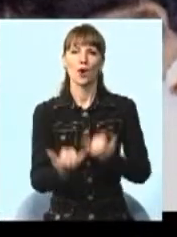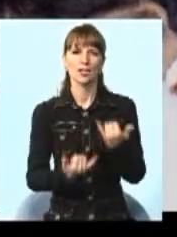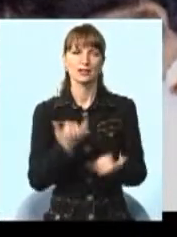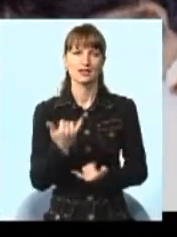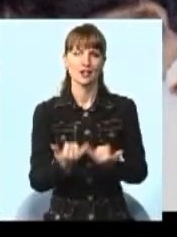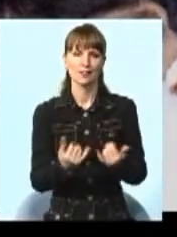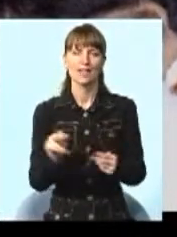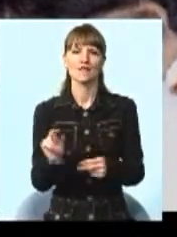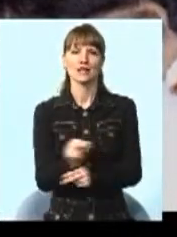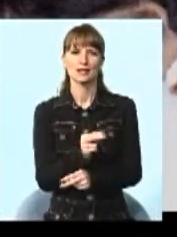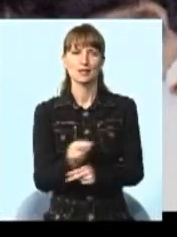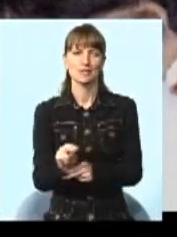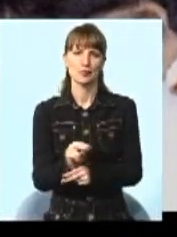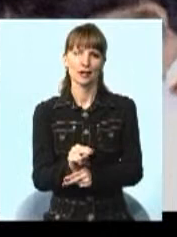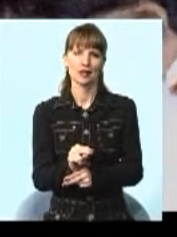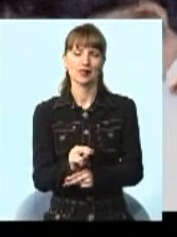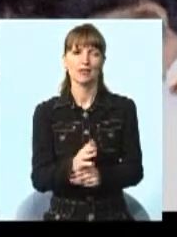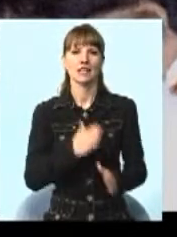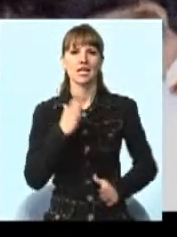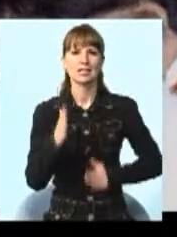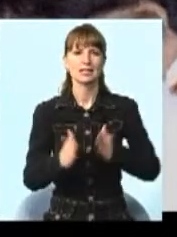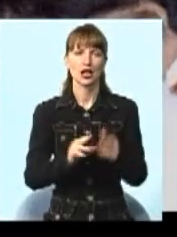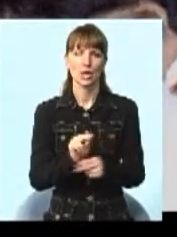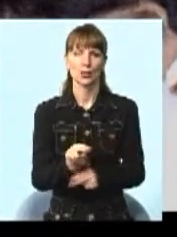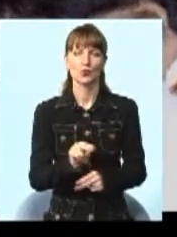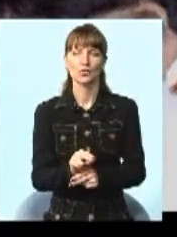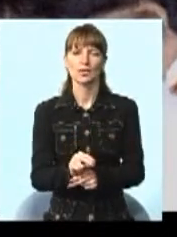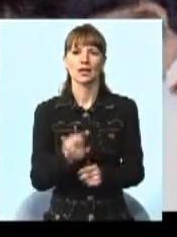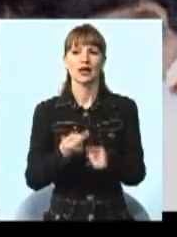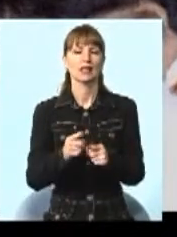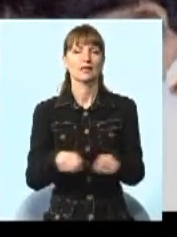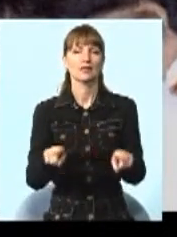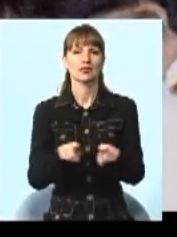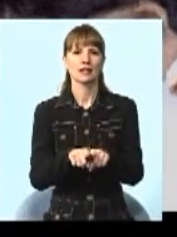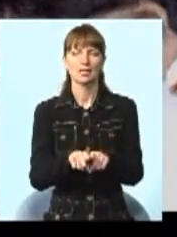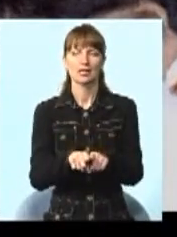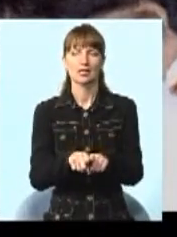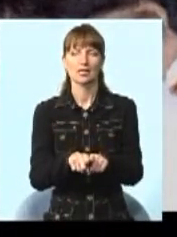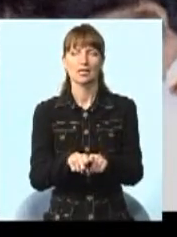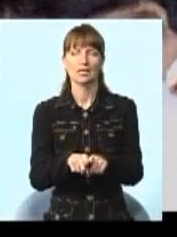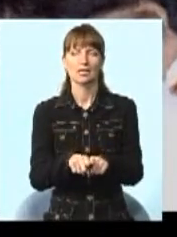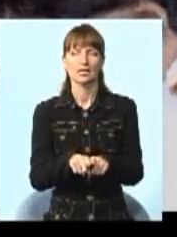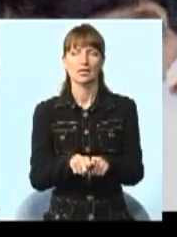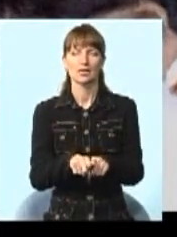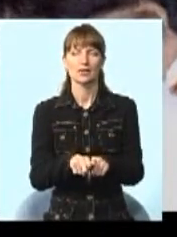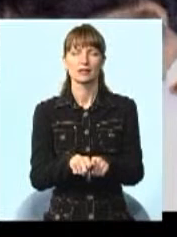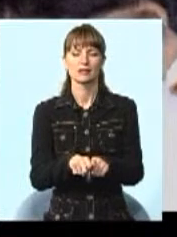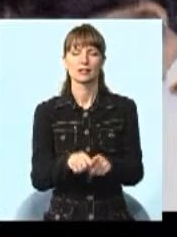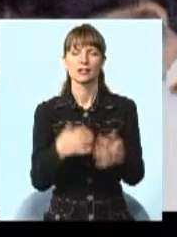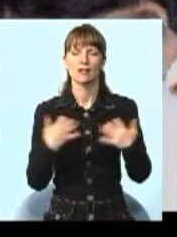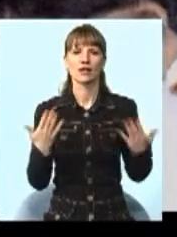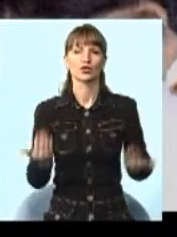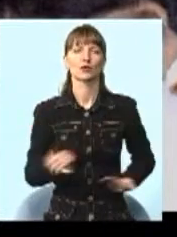ухаживают, воспитают, дрессируют. Это такие зверюшки, которые живут у